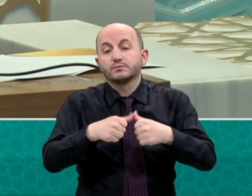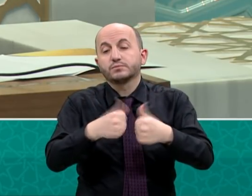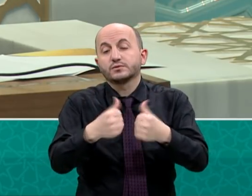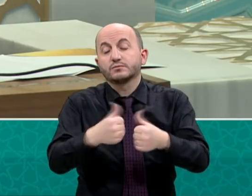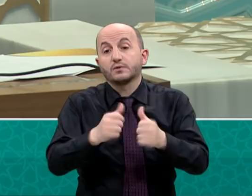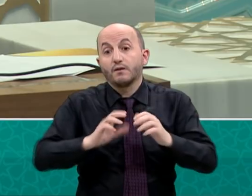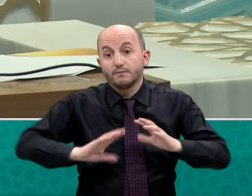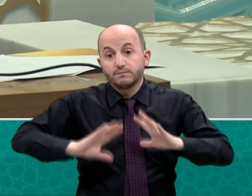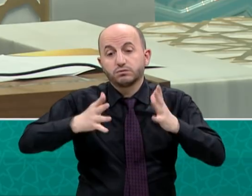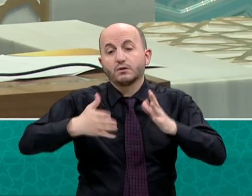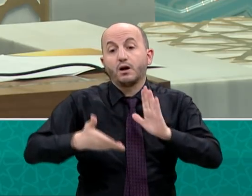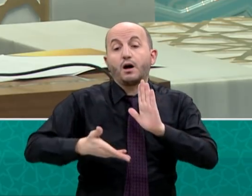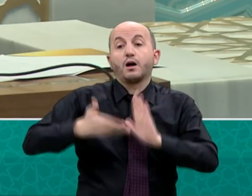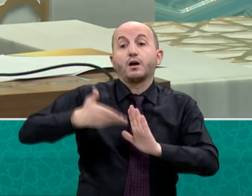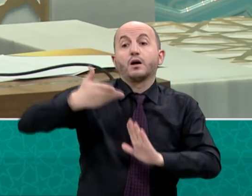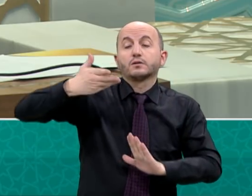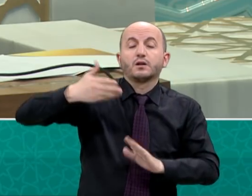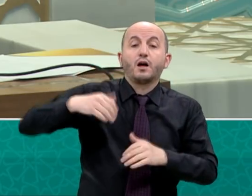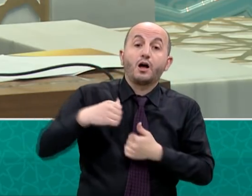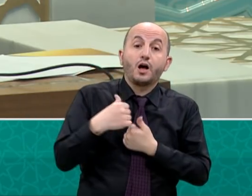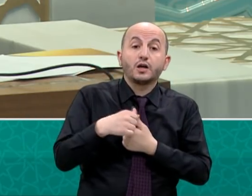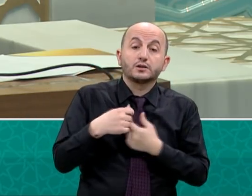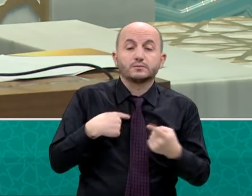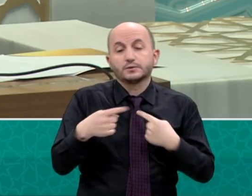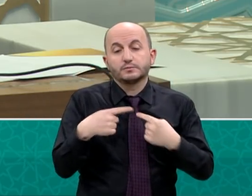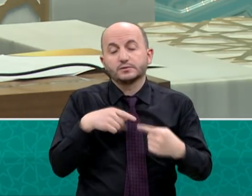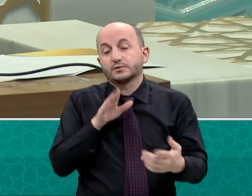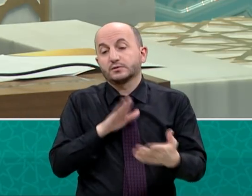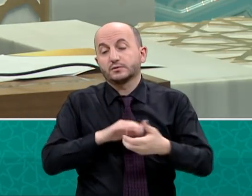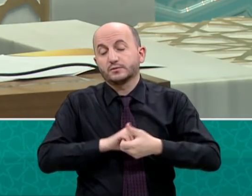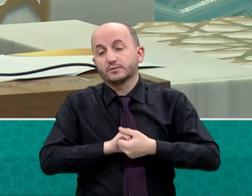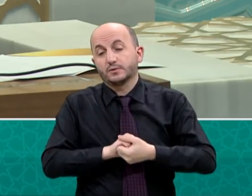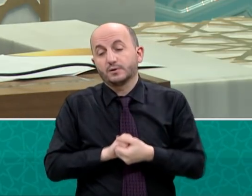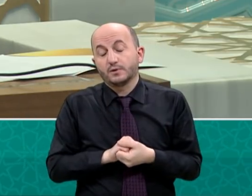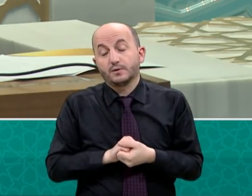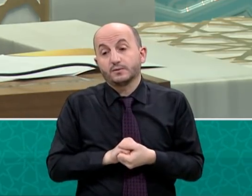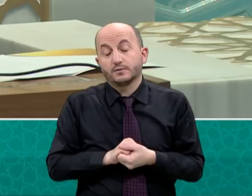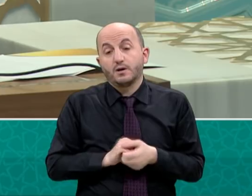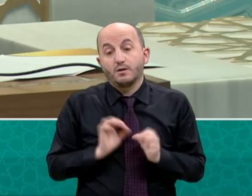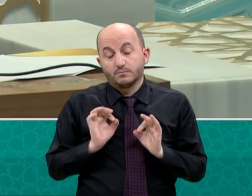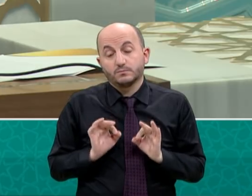vesaire de çoğaldığı için bu eşlerin birbirine karşı sadakati